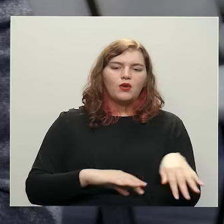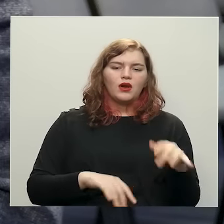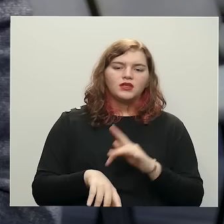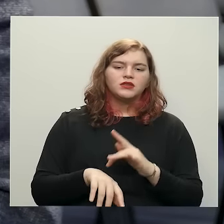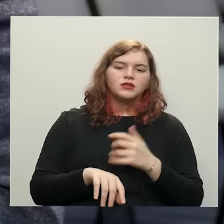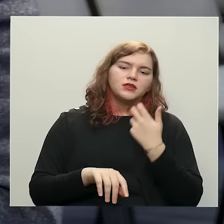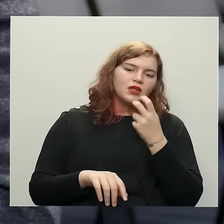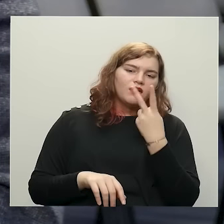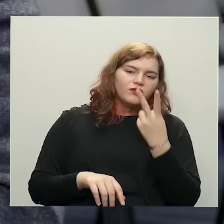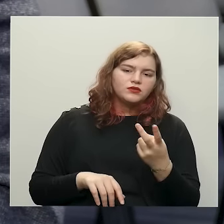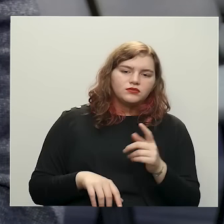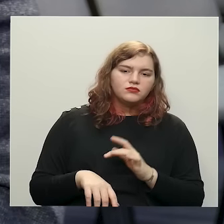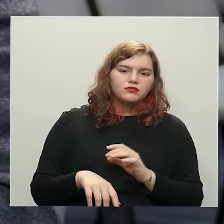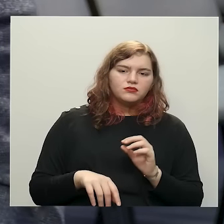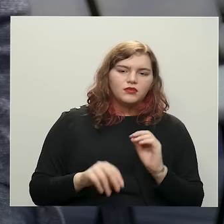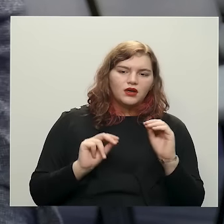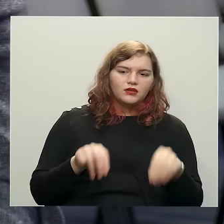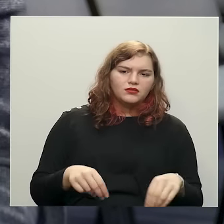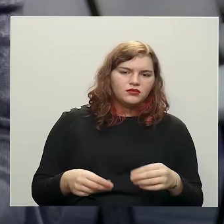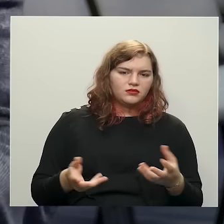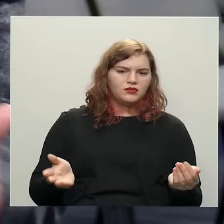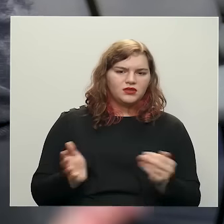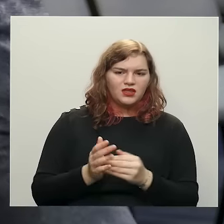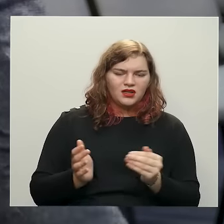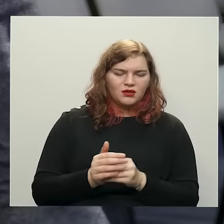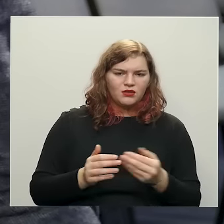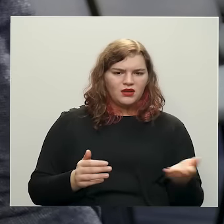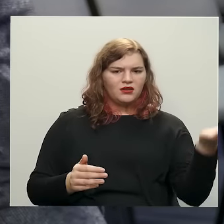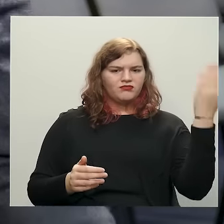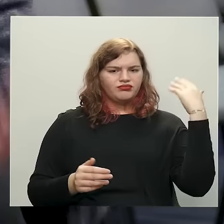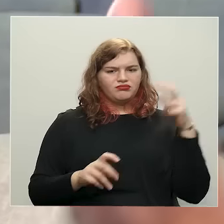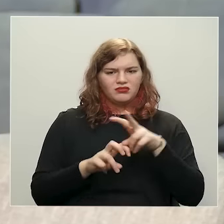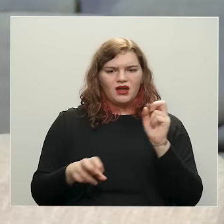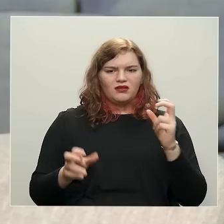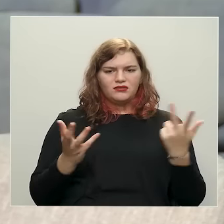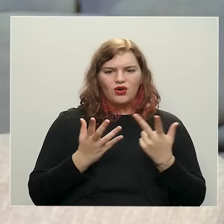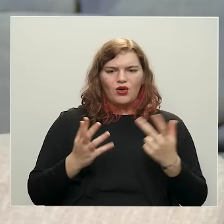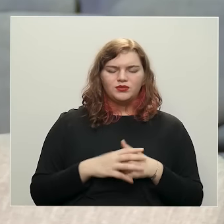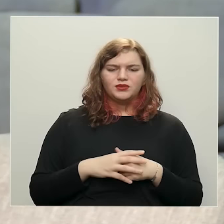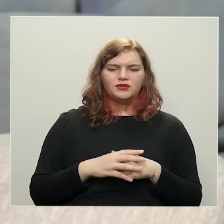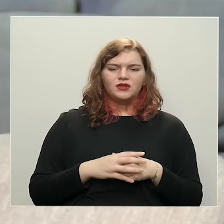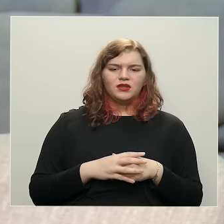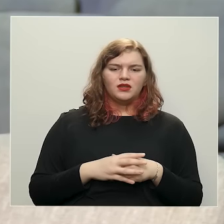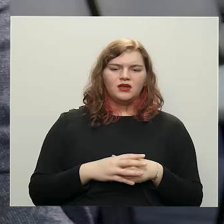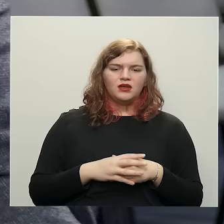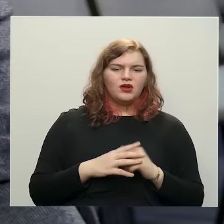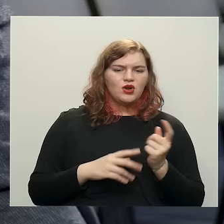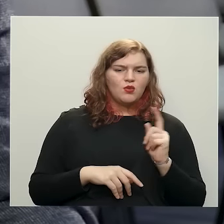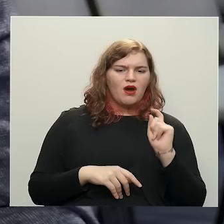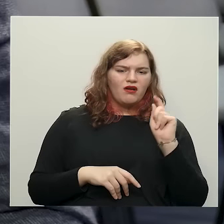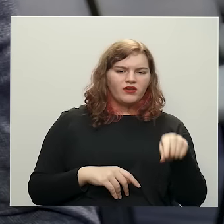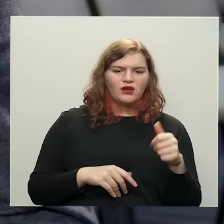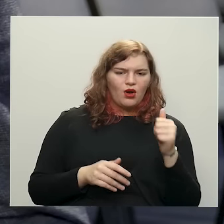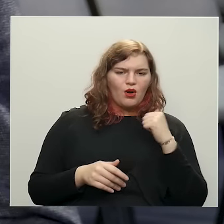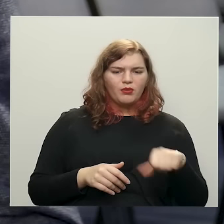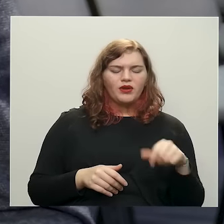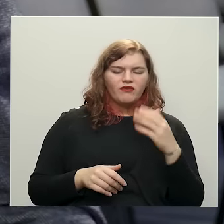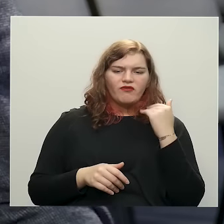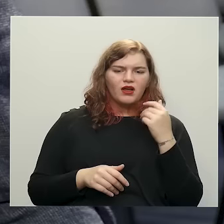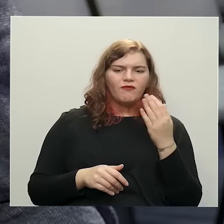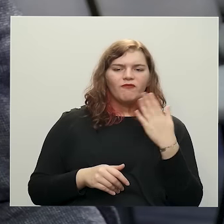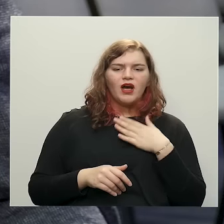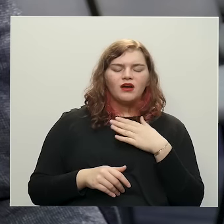asistenta, când ne-am văzut la ce oră ajungem acolo, a zis, domnule, păi dar trebuia să fiți la înainte de 8, că trebuia așa, așa, așa, așa. N-am venit să operăm fata. Fata